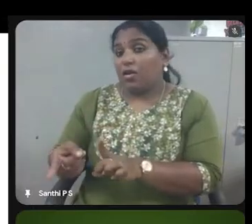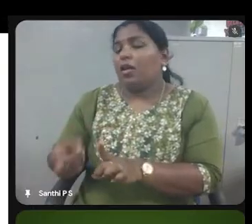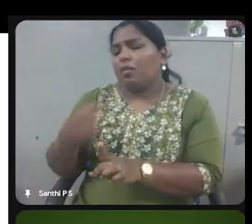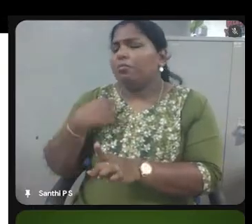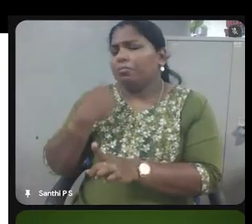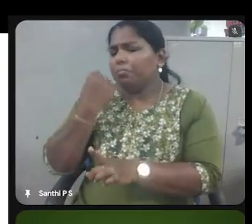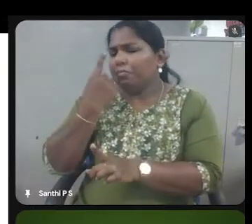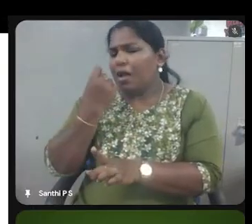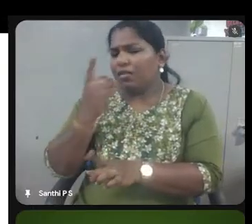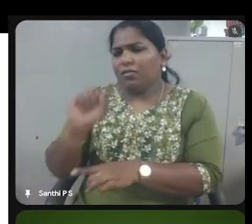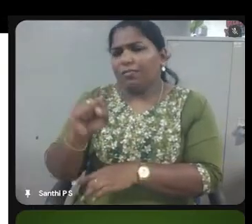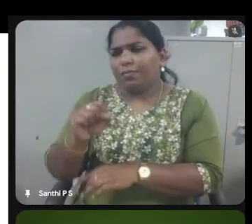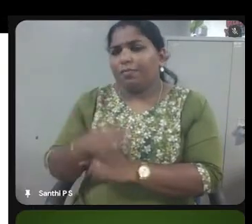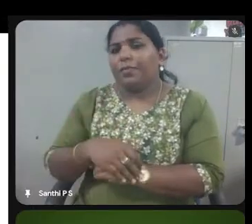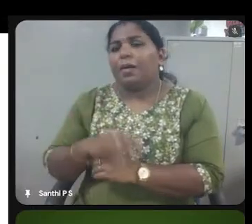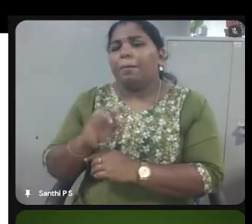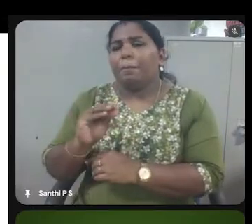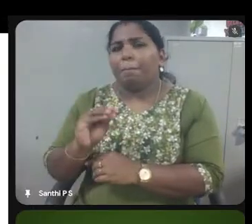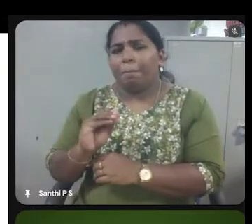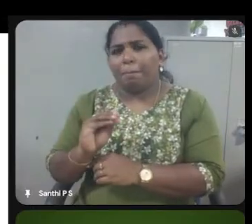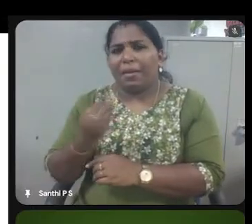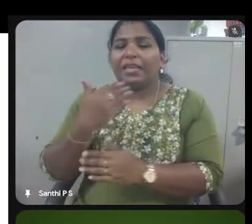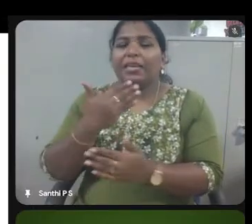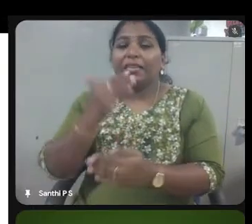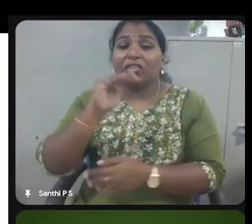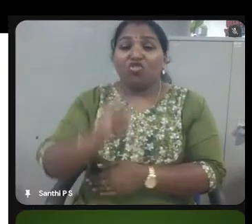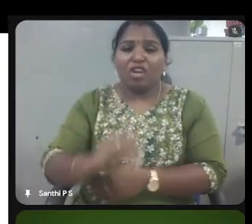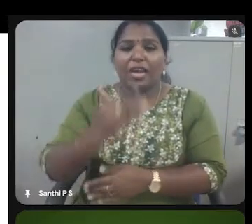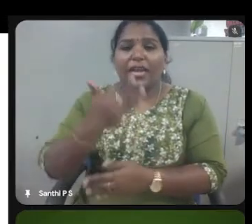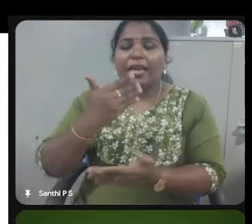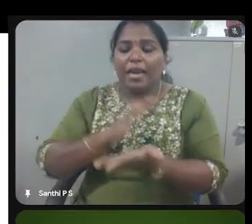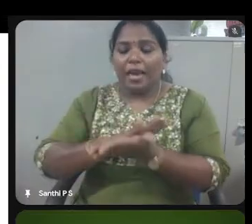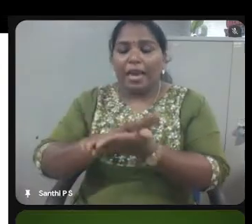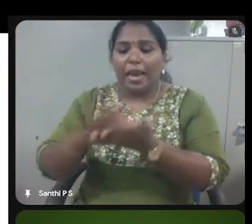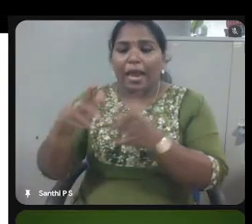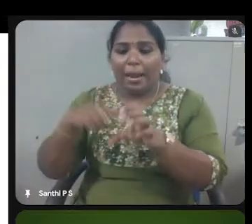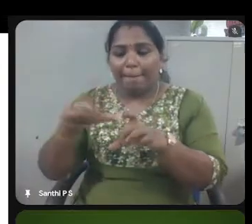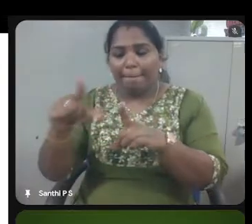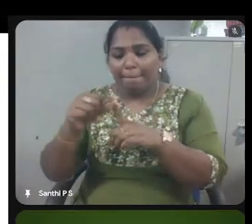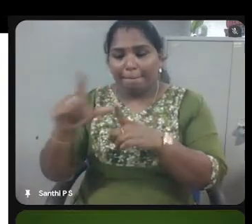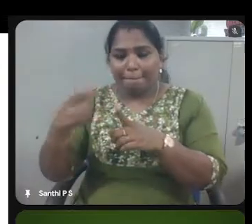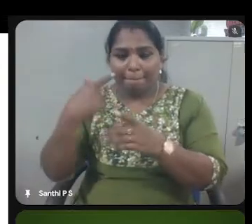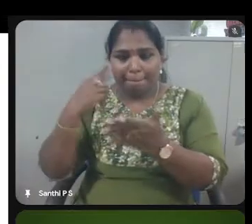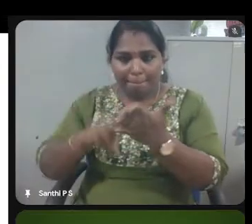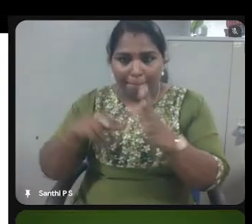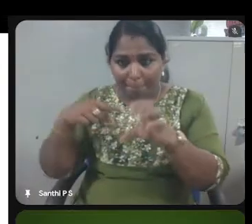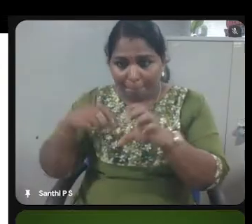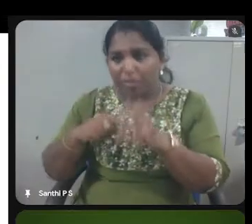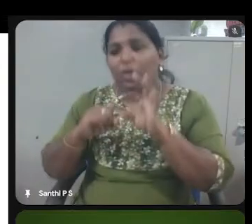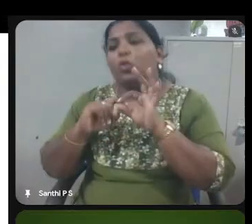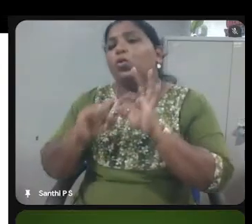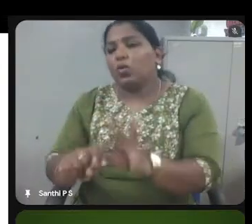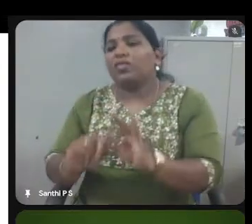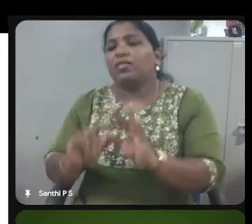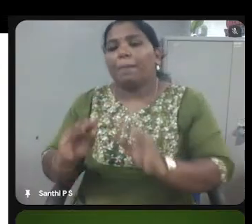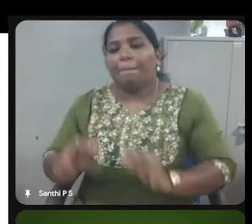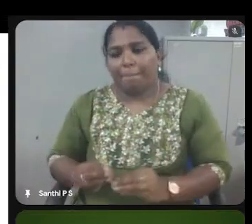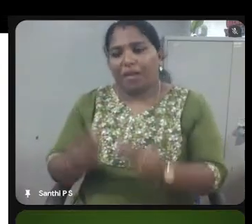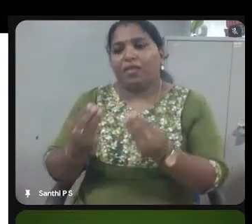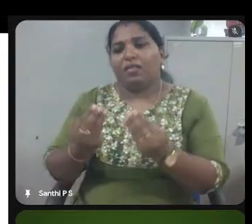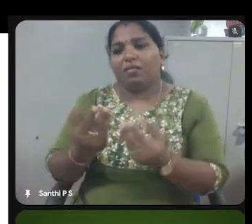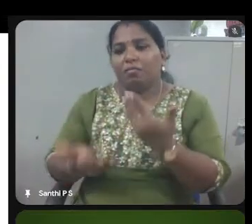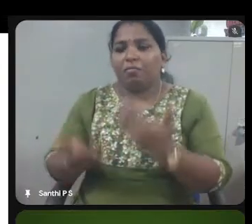എനിക്ക് അപ്പം എനിക്ക് തോന്നുന്നു ചൈൽഡ് ഹെൽപ്പ് ലൈനിൽ ഒന്ന് ചോദിച്ചാൽ അങ്ങനത്തെ എന്തെങ്കിലും നിയമം ഉണ്ടോ